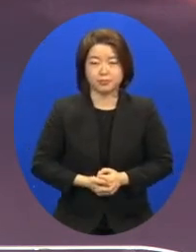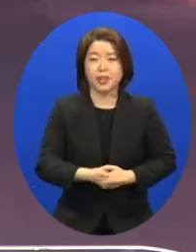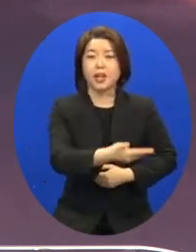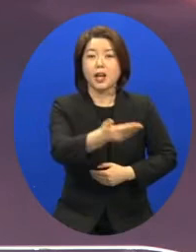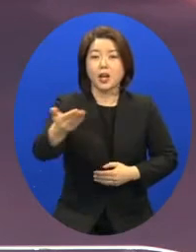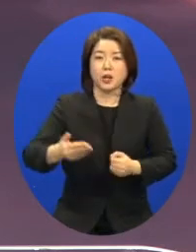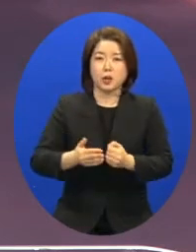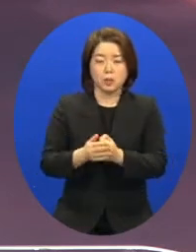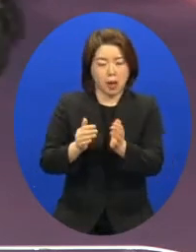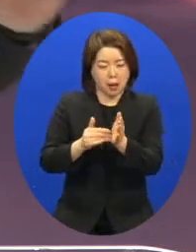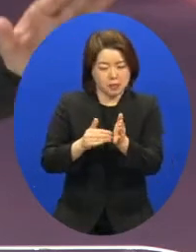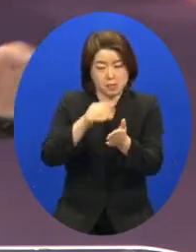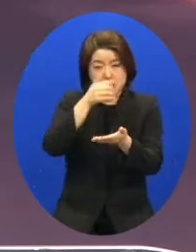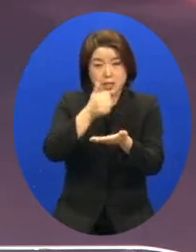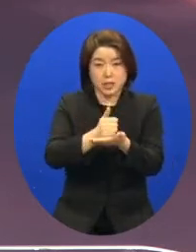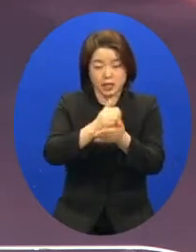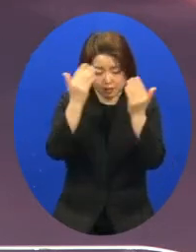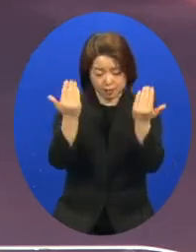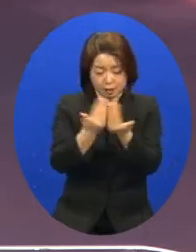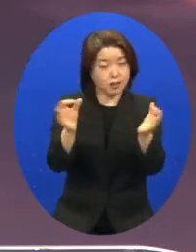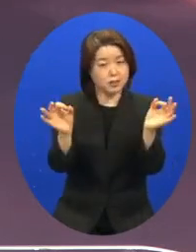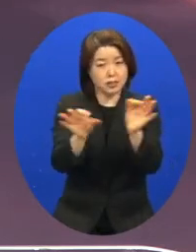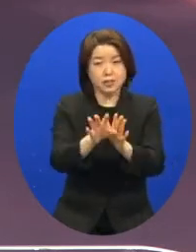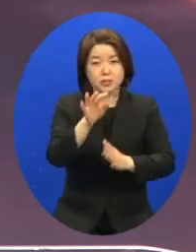여러분, 은밀한 죄가 다 사라졌습니까?